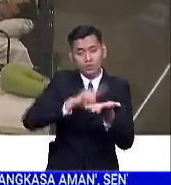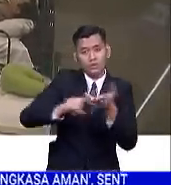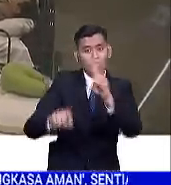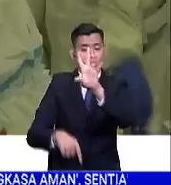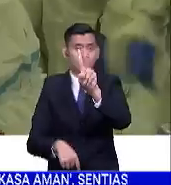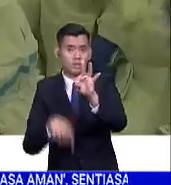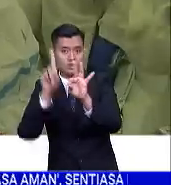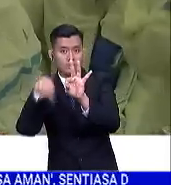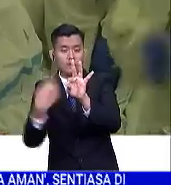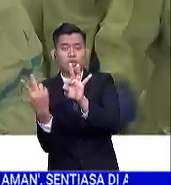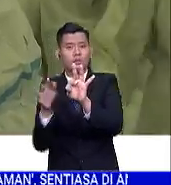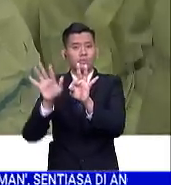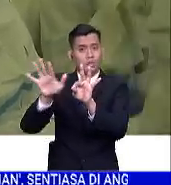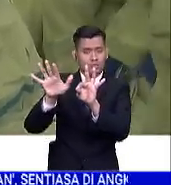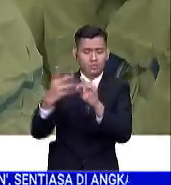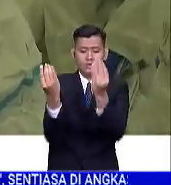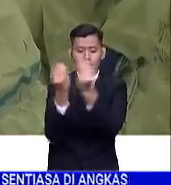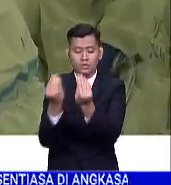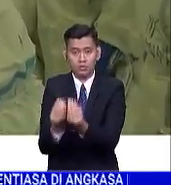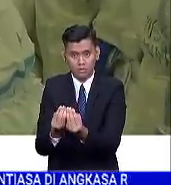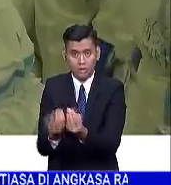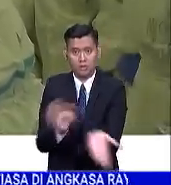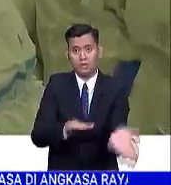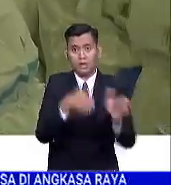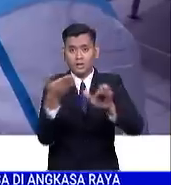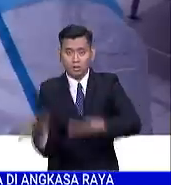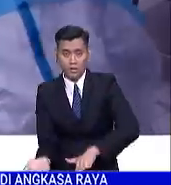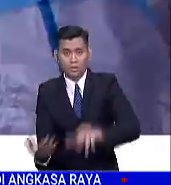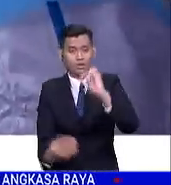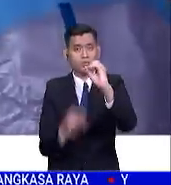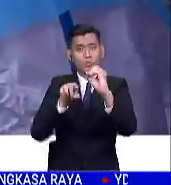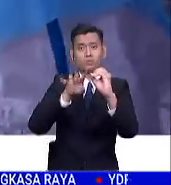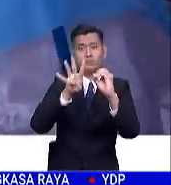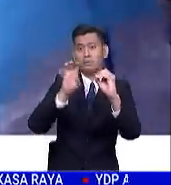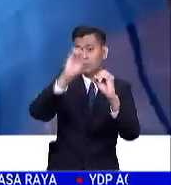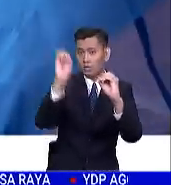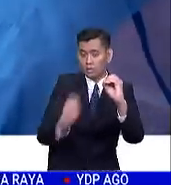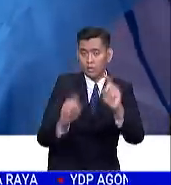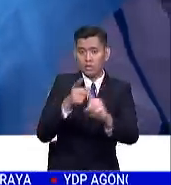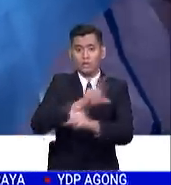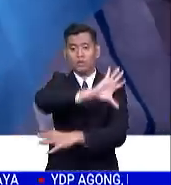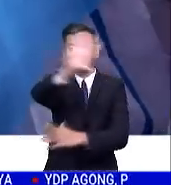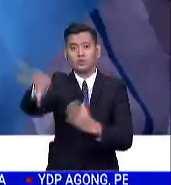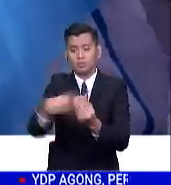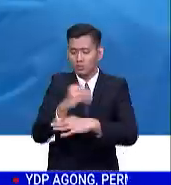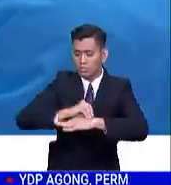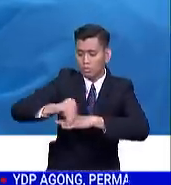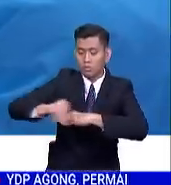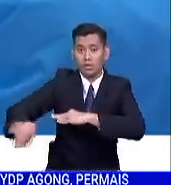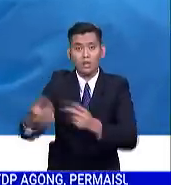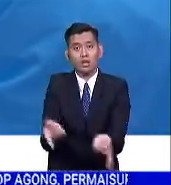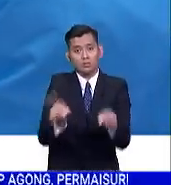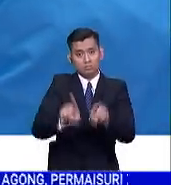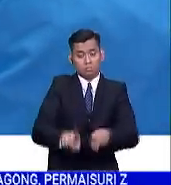lalu mencatatkan kadar kematian pada paras 0.47% daripada keseluruhan kes jangkitan dilaporkan di negara